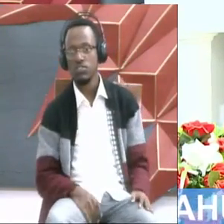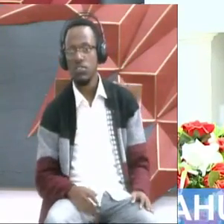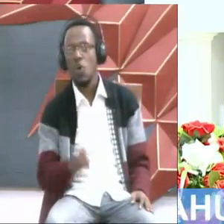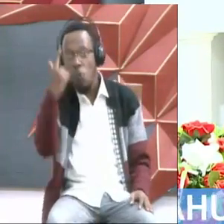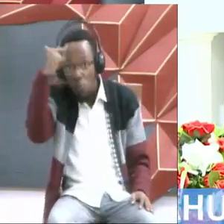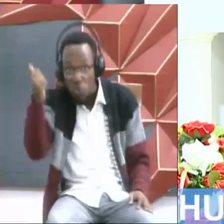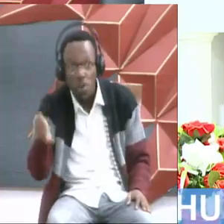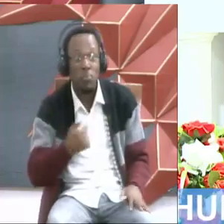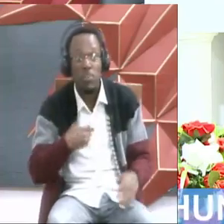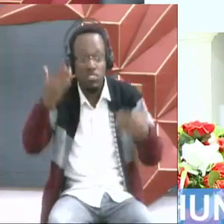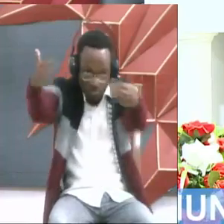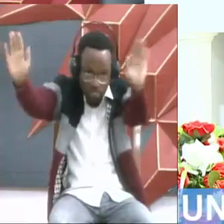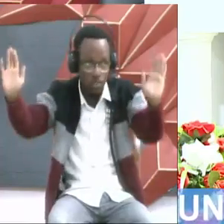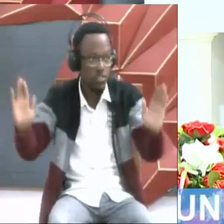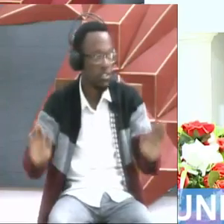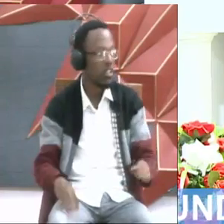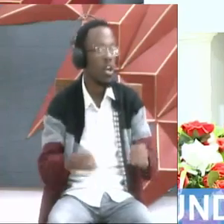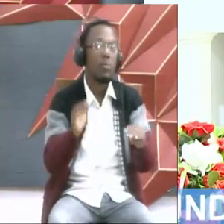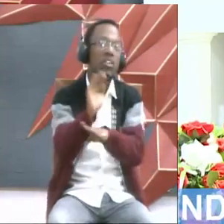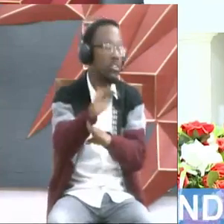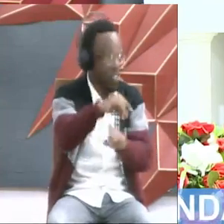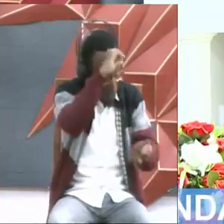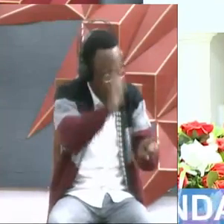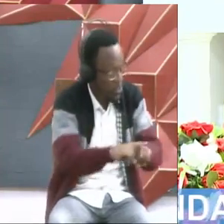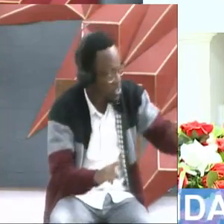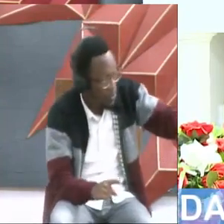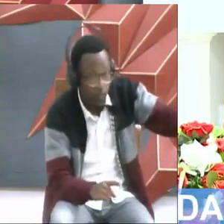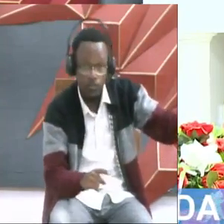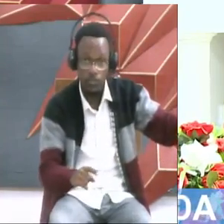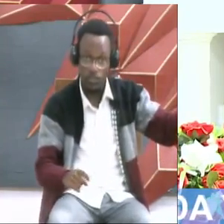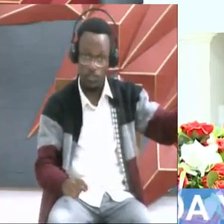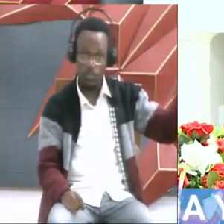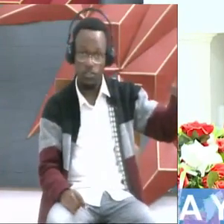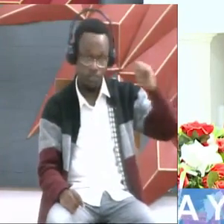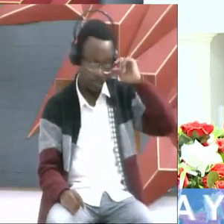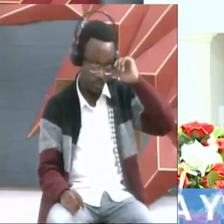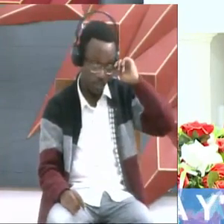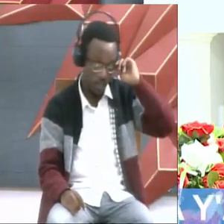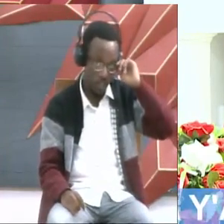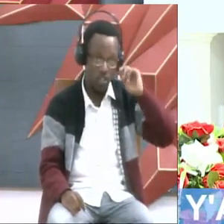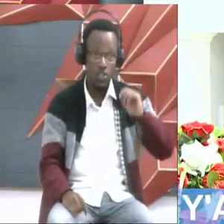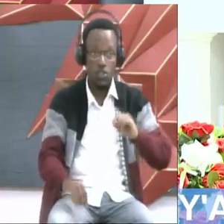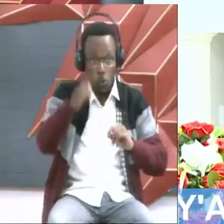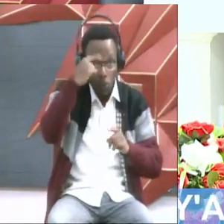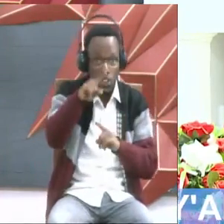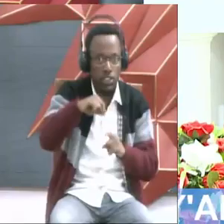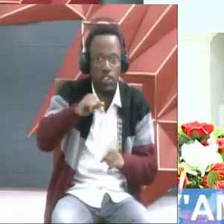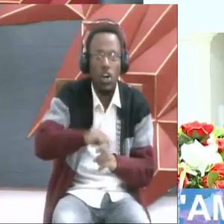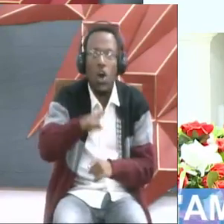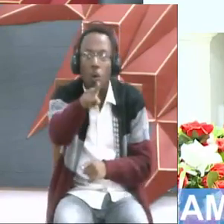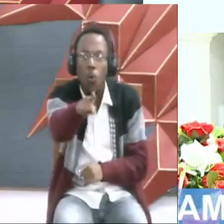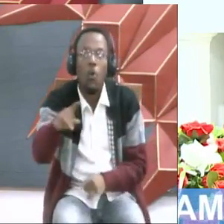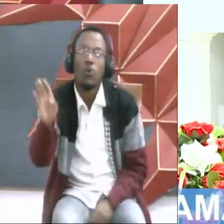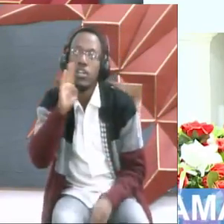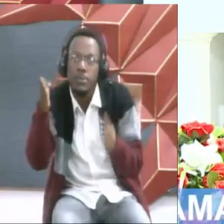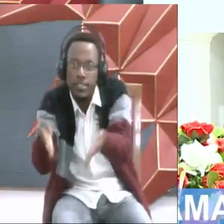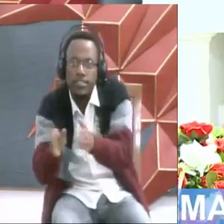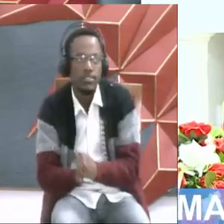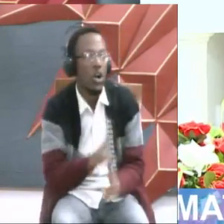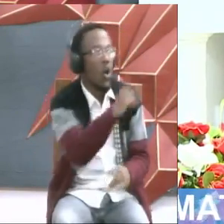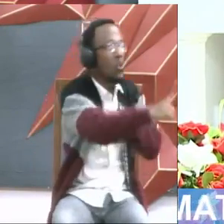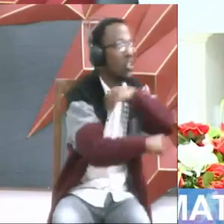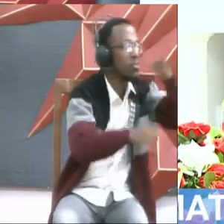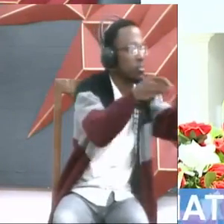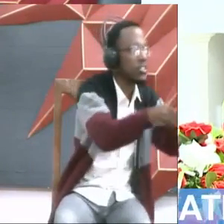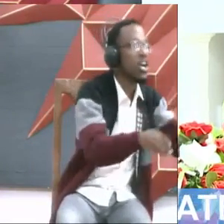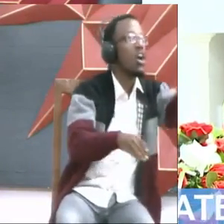ariko ndababaza nk'ubu mwamwene data vianney yamenye wewe ko wibye we nawe urabesha hama nawe ukubita ikofi umugabo uriya